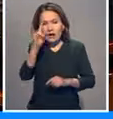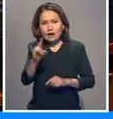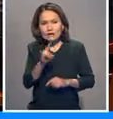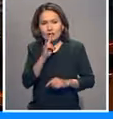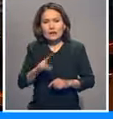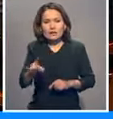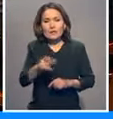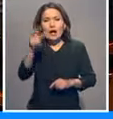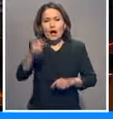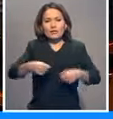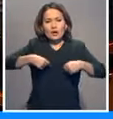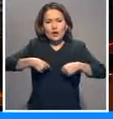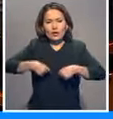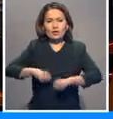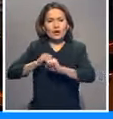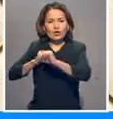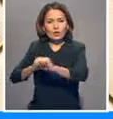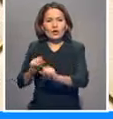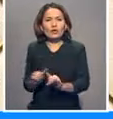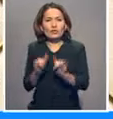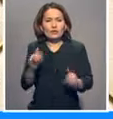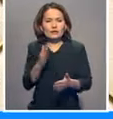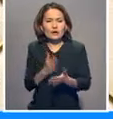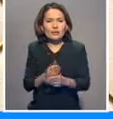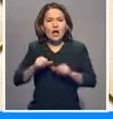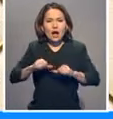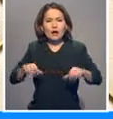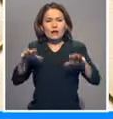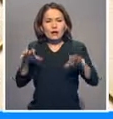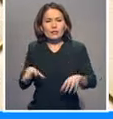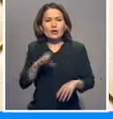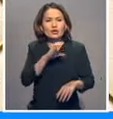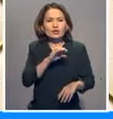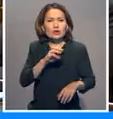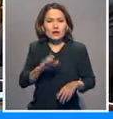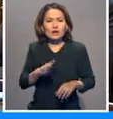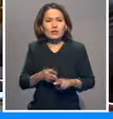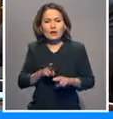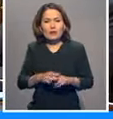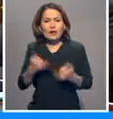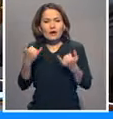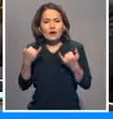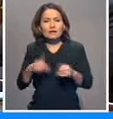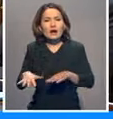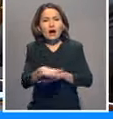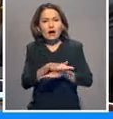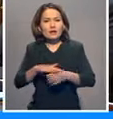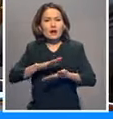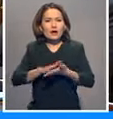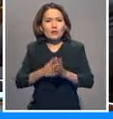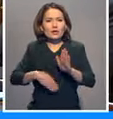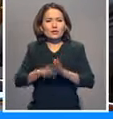адам құқықтарының жалпы ахуалын талқыға салды. Комиссия төрағасы Қуаныш Сұлтанов қоғамды әлеуметтік жаңғырту жөніндегі міндеттер жайында